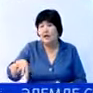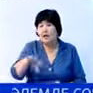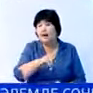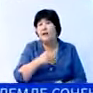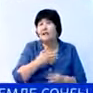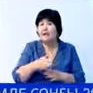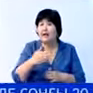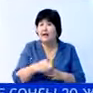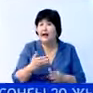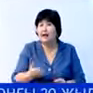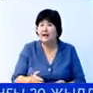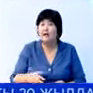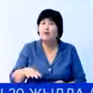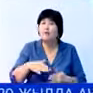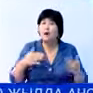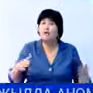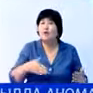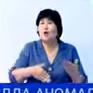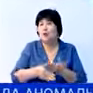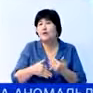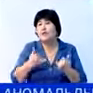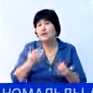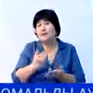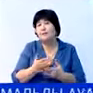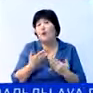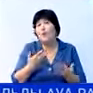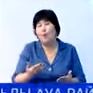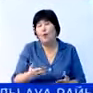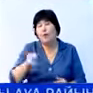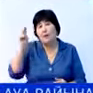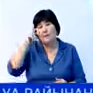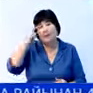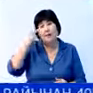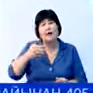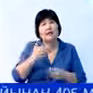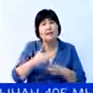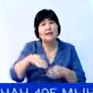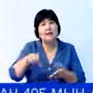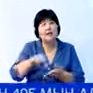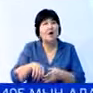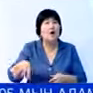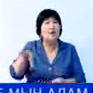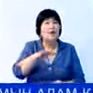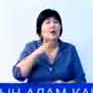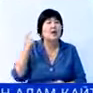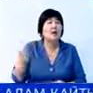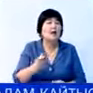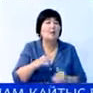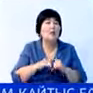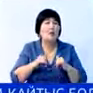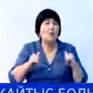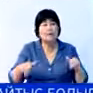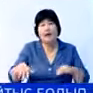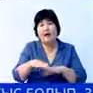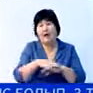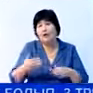салаға барынша көмектер жасап жатыр. Ол білім, ғылым саласы болса да, бүкіл экономиканың өсіп өркендеуіне,